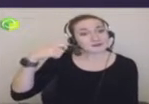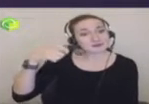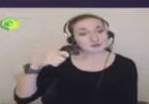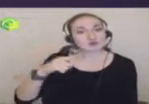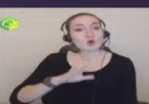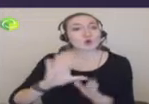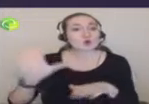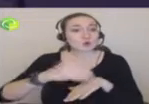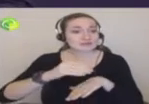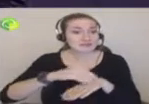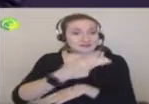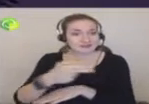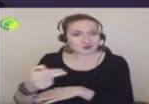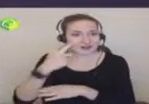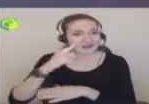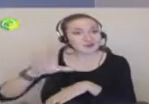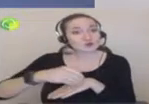handicapées.